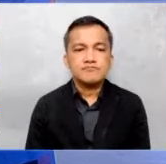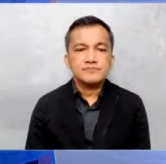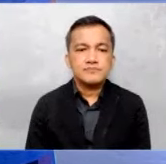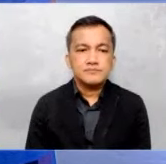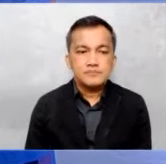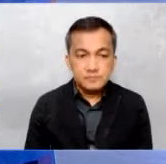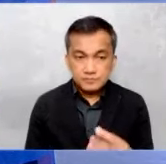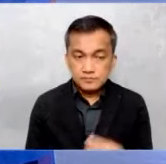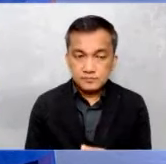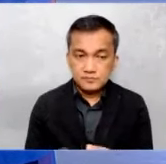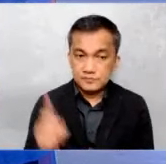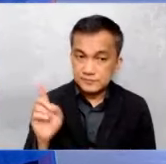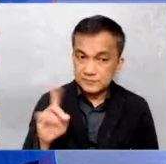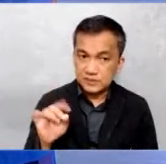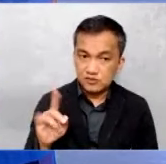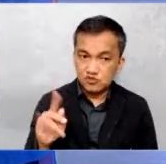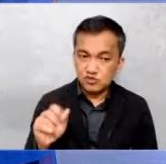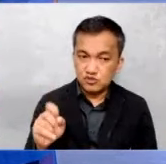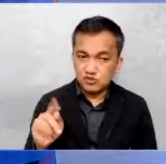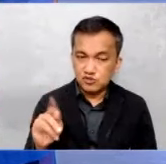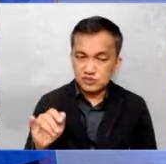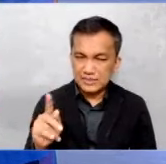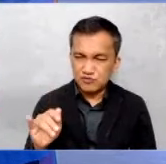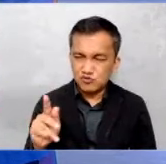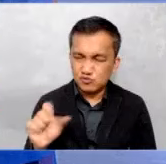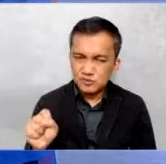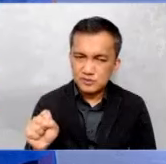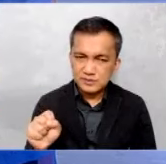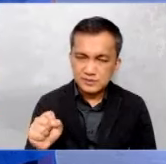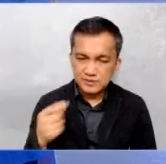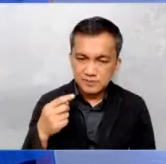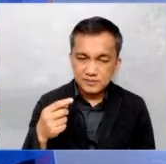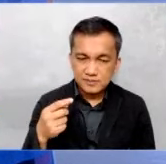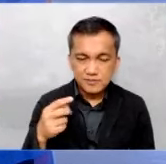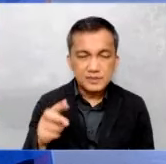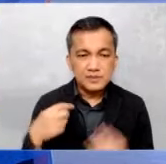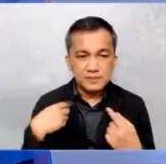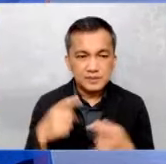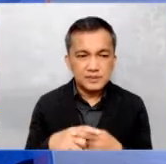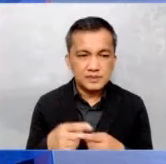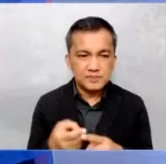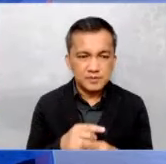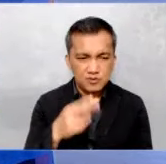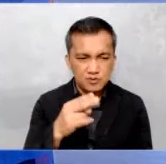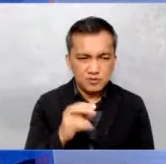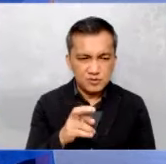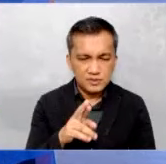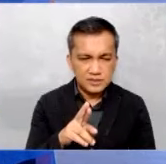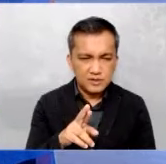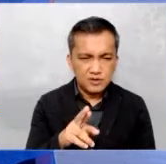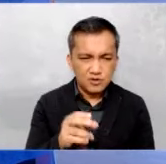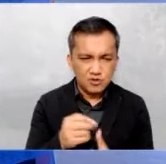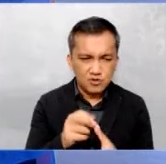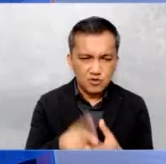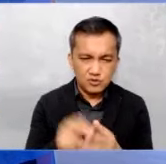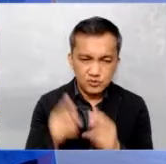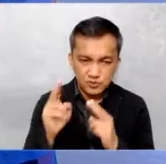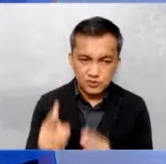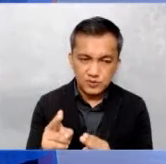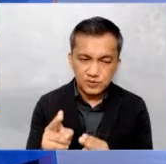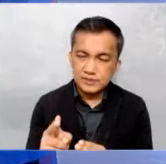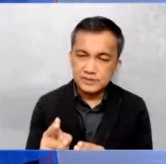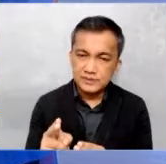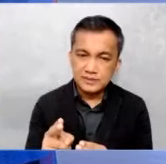Dia de los Todos Santos ng mga Kastila. Hango naman sa terminong honrar or to honor. Iyong noun form niya naman